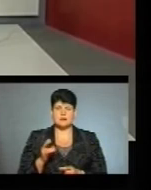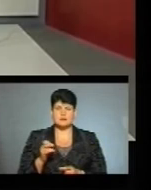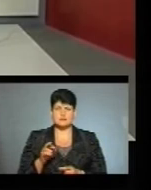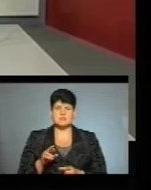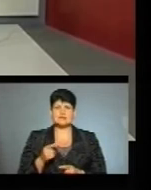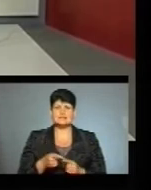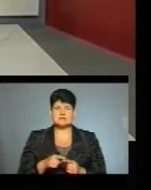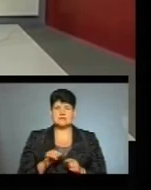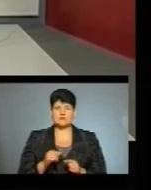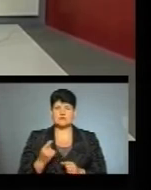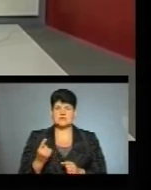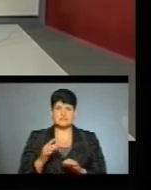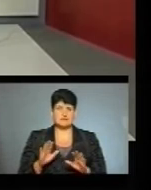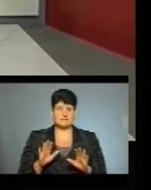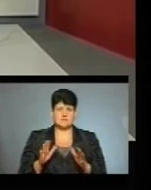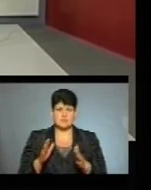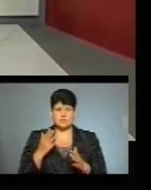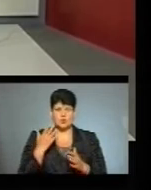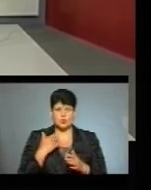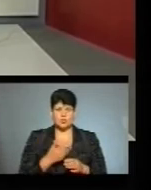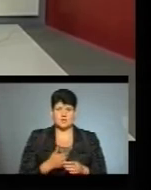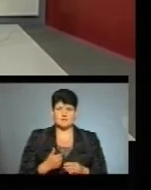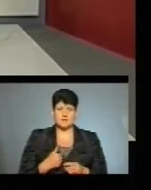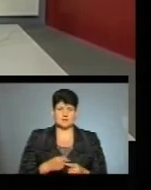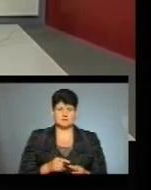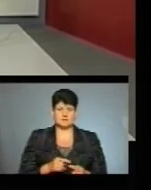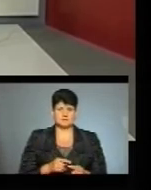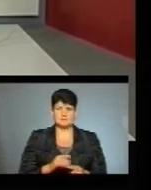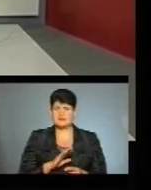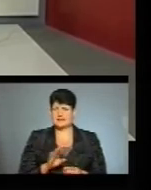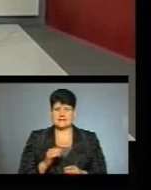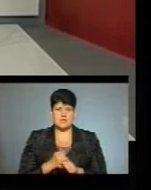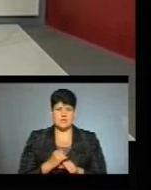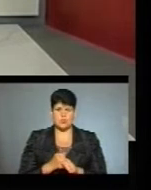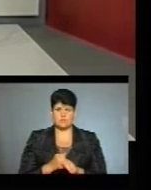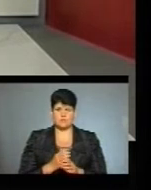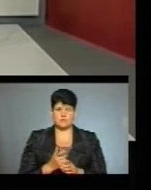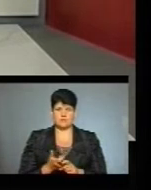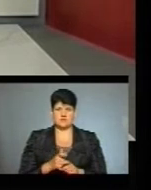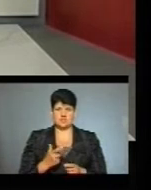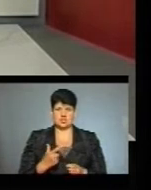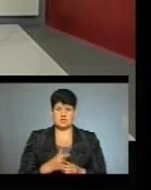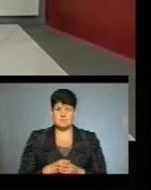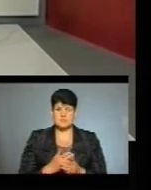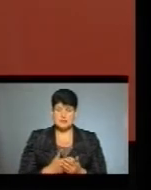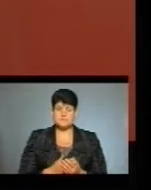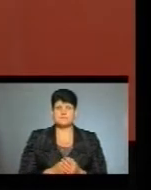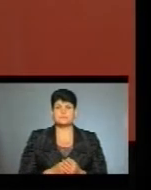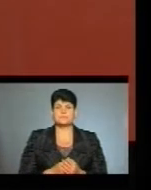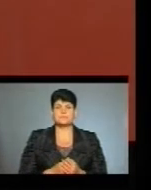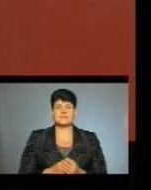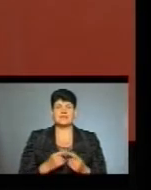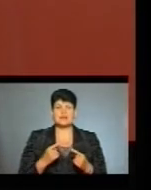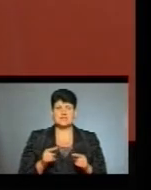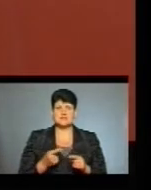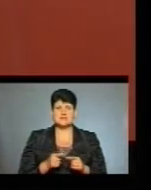можна сказати, єдиний випадок, коли ми категорично не робимо більше щеплень. І інше,